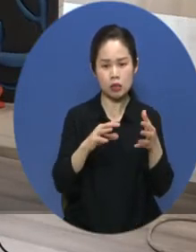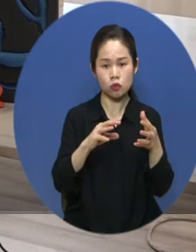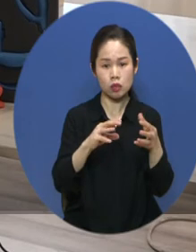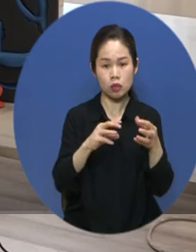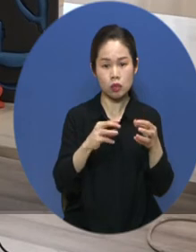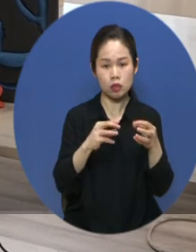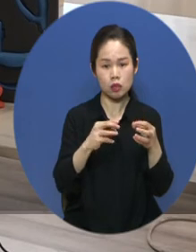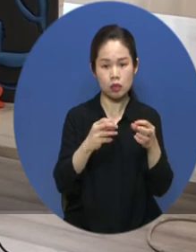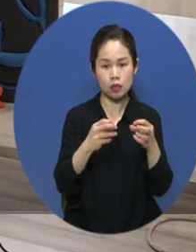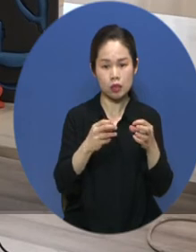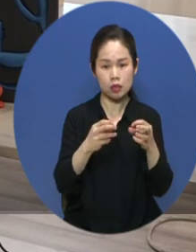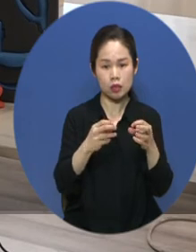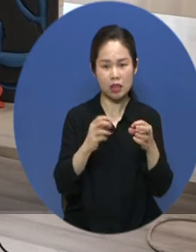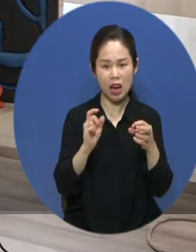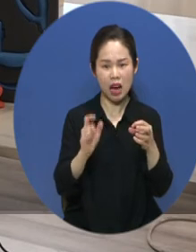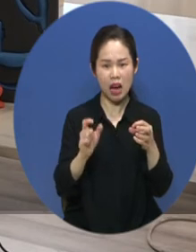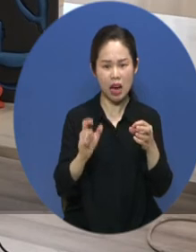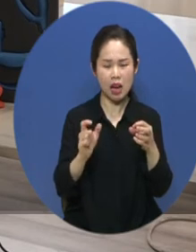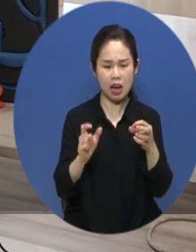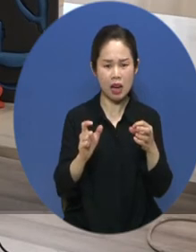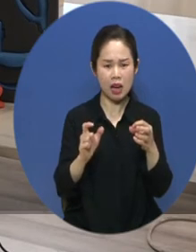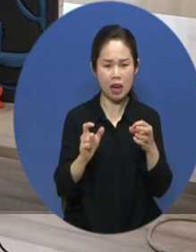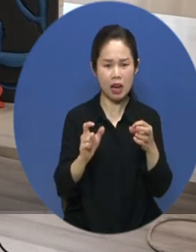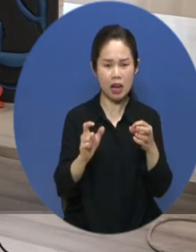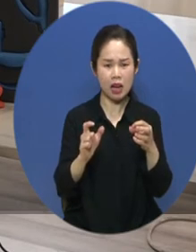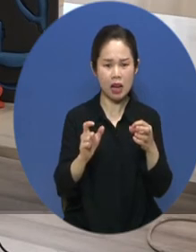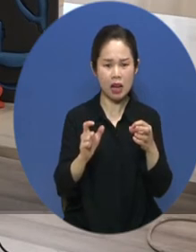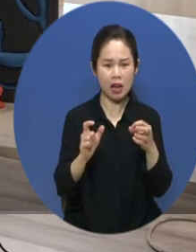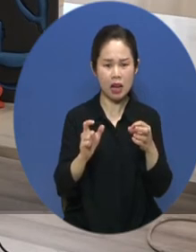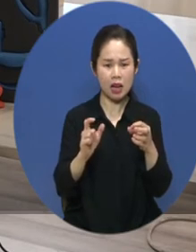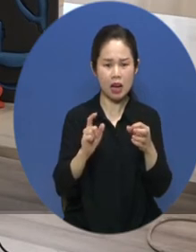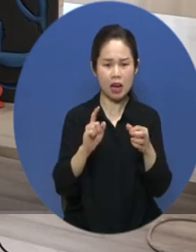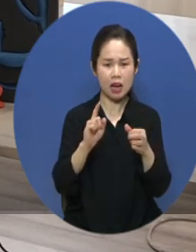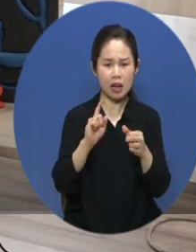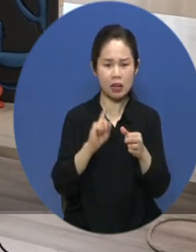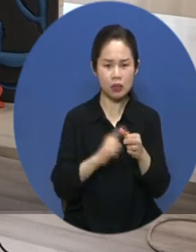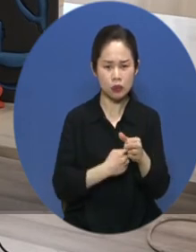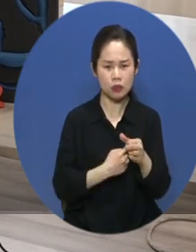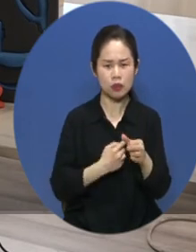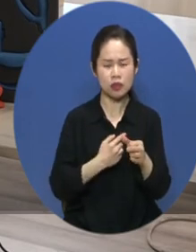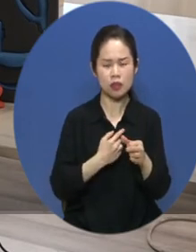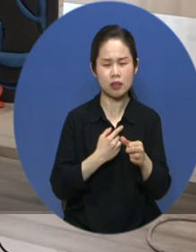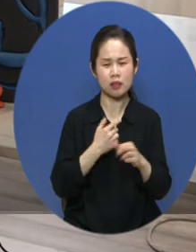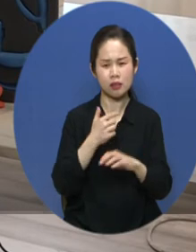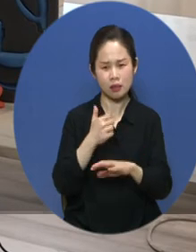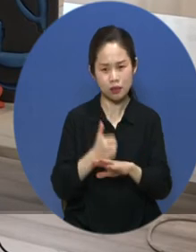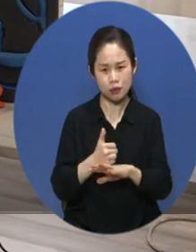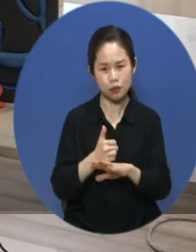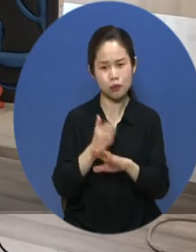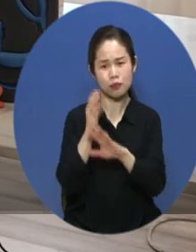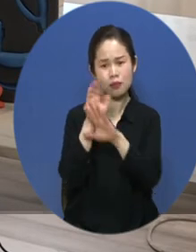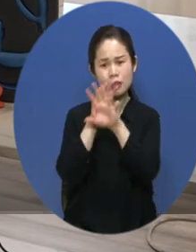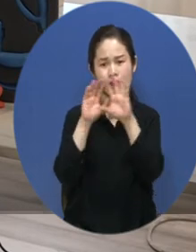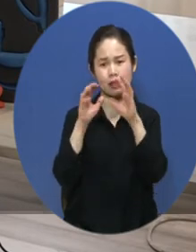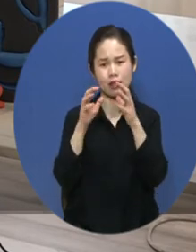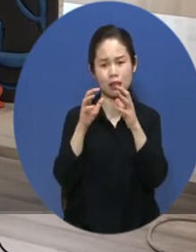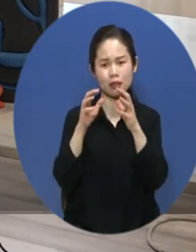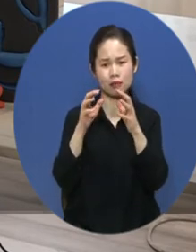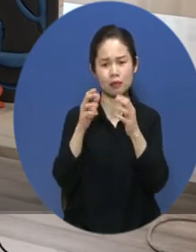좀 악화되면은 좀 몸이 좀 불편해져서 이제 하늘나라로 가는 경우가 있는데